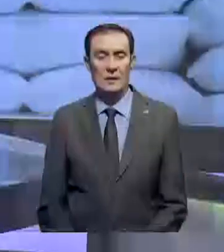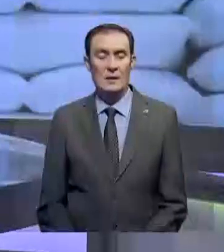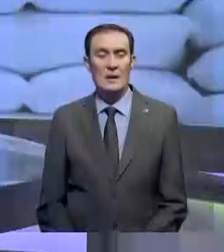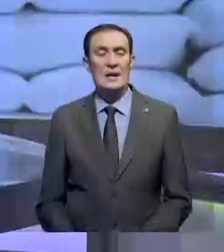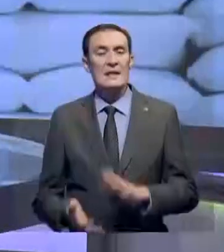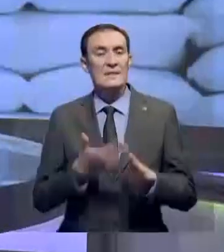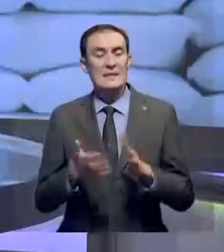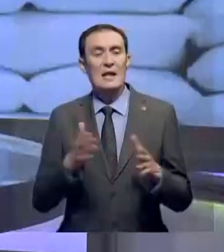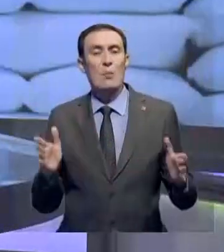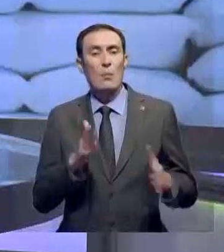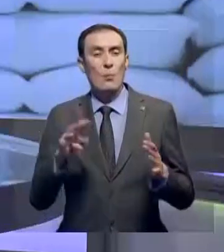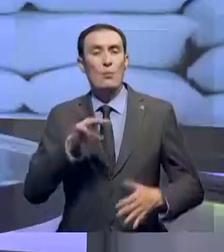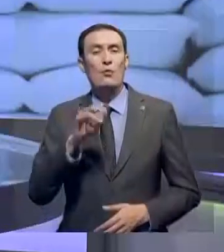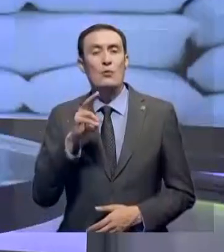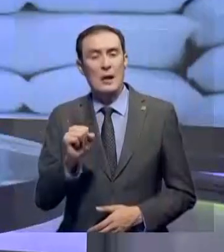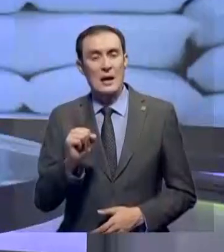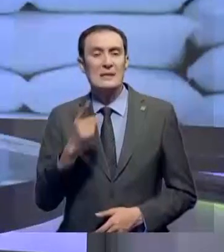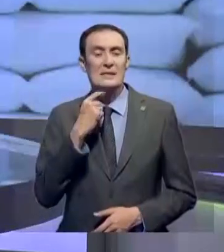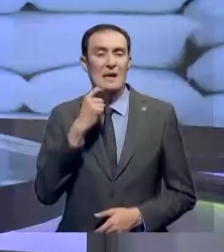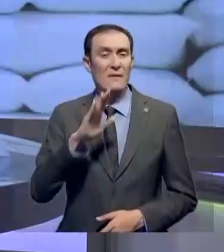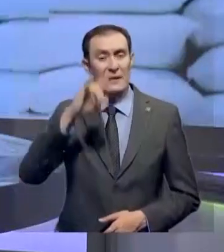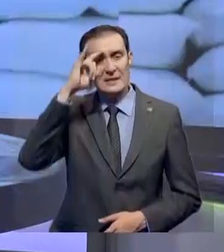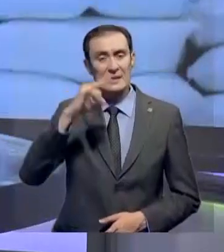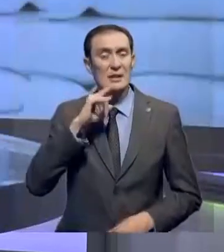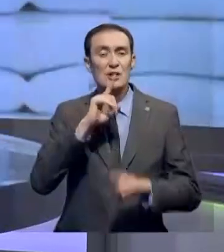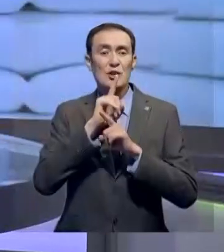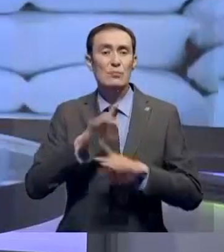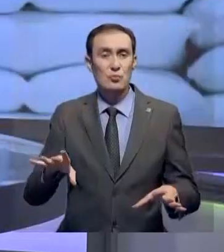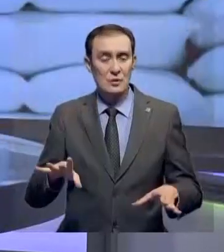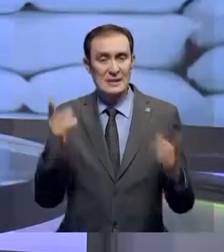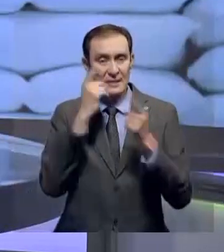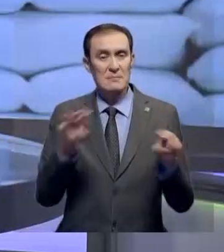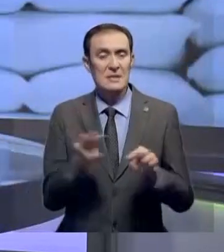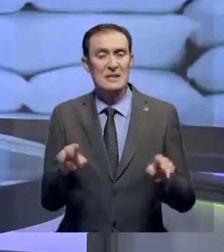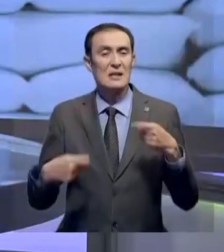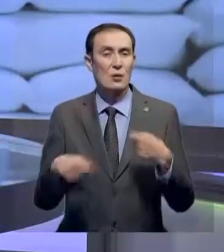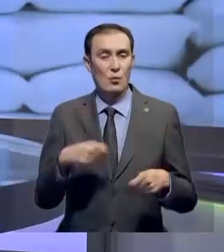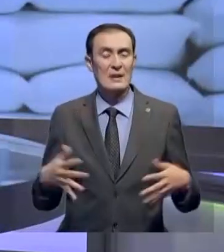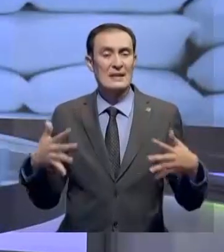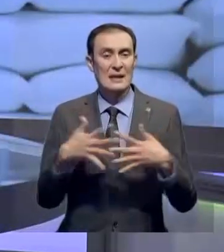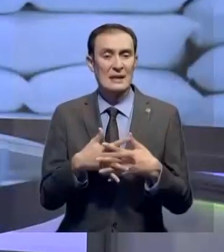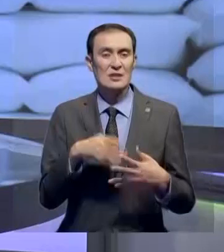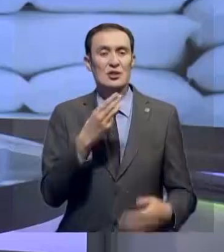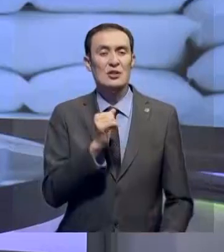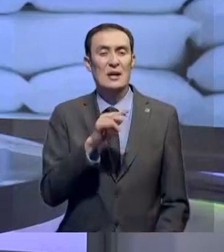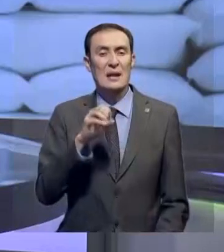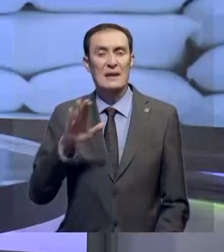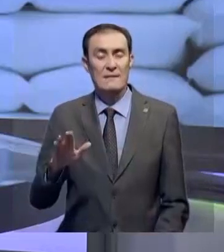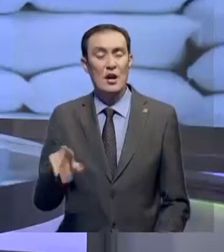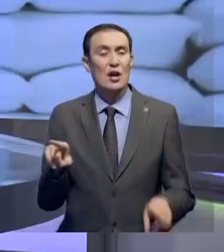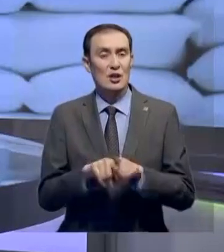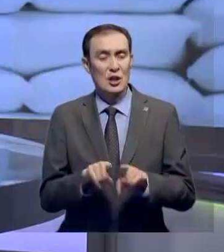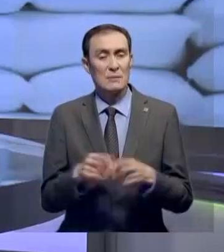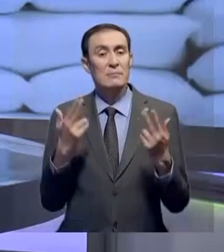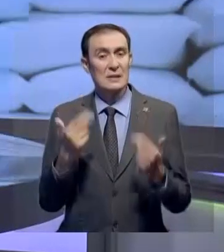Продолжаем выпуск. Дефицита муки и сахара в Казахстане не будет, заявил сегодня министр торговли и интеграции Арман Шакалиев. В то же время